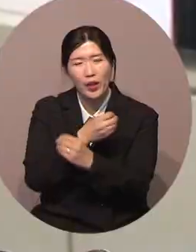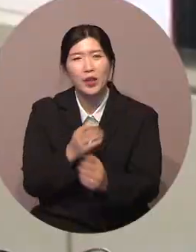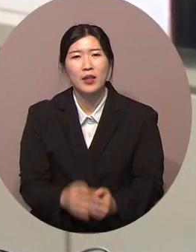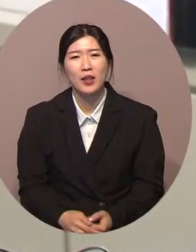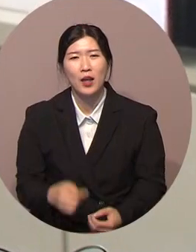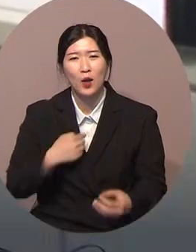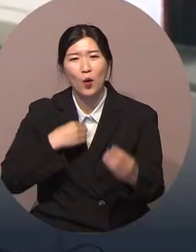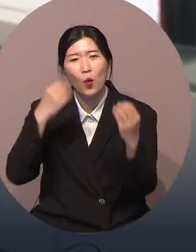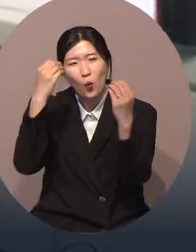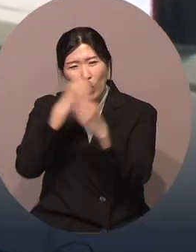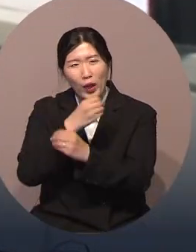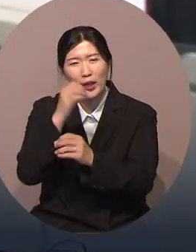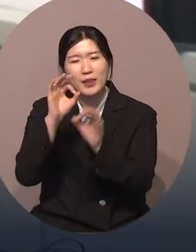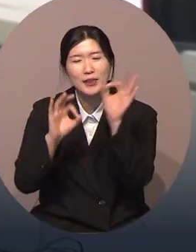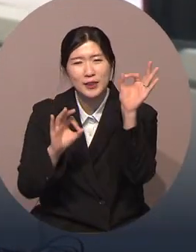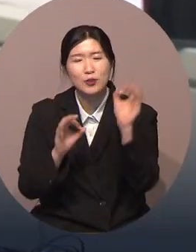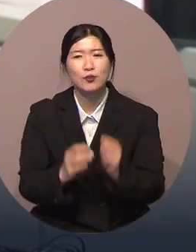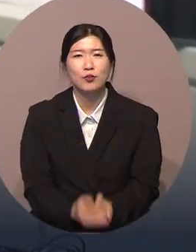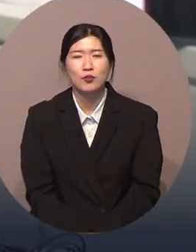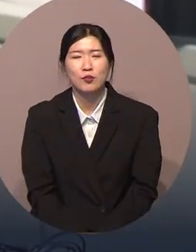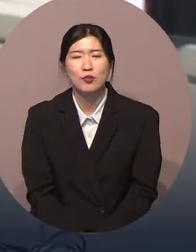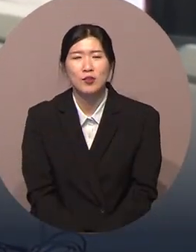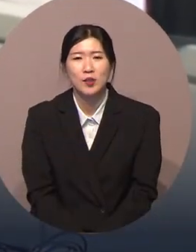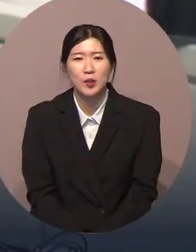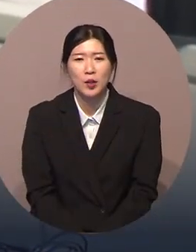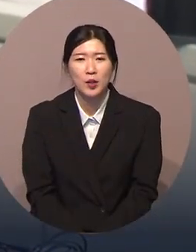착오에 의해 가지고